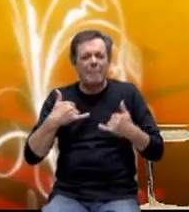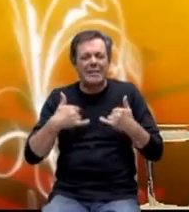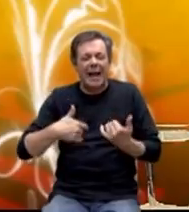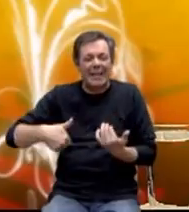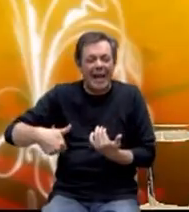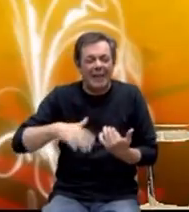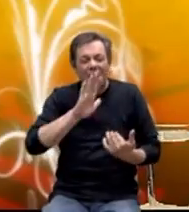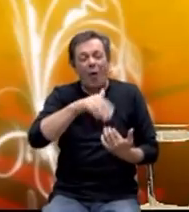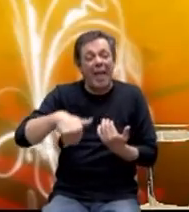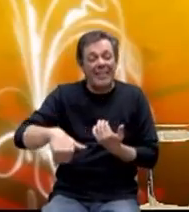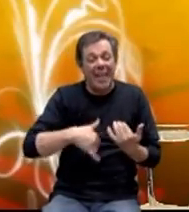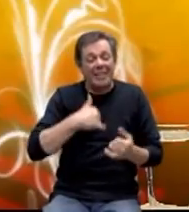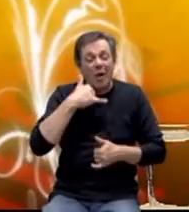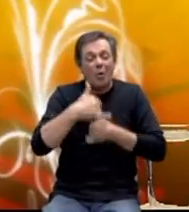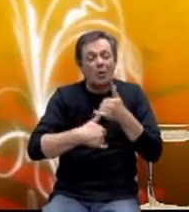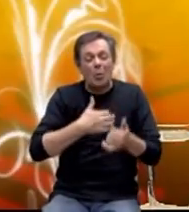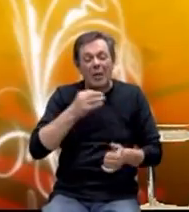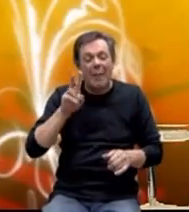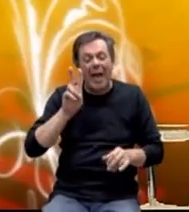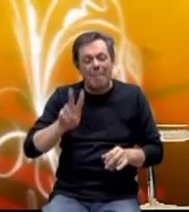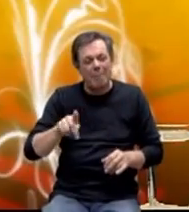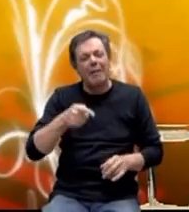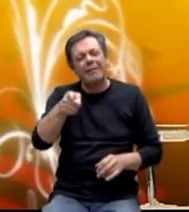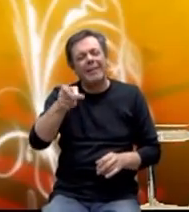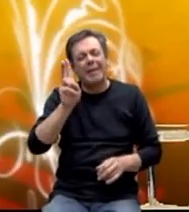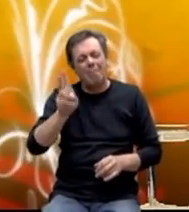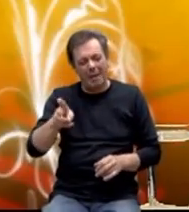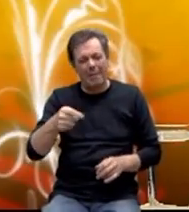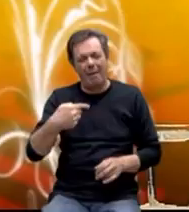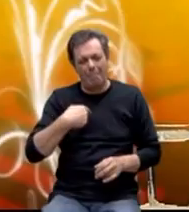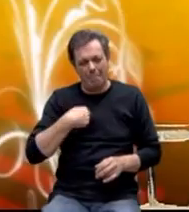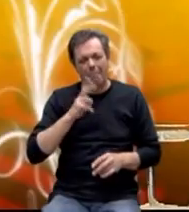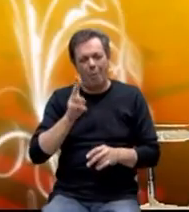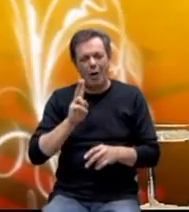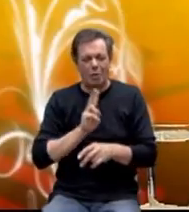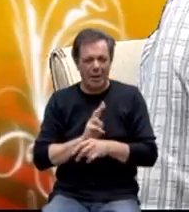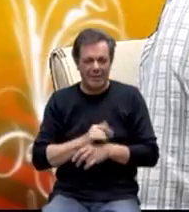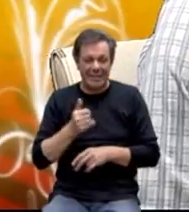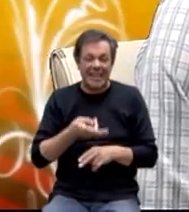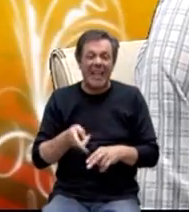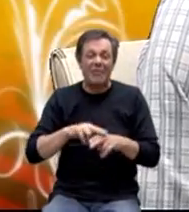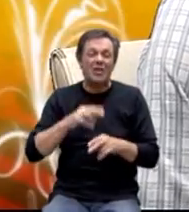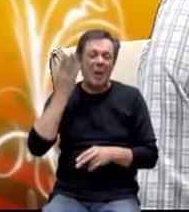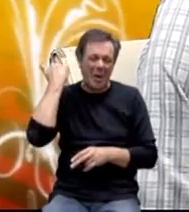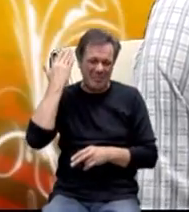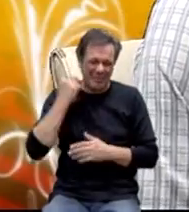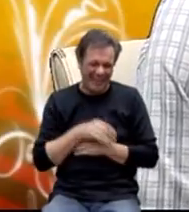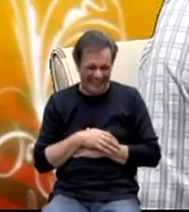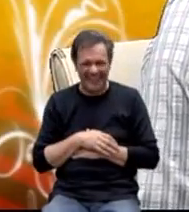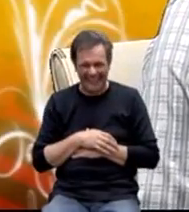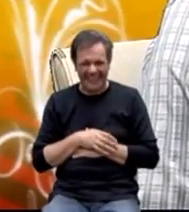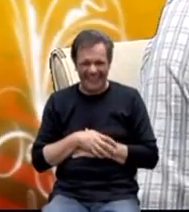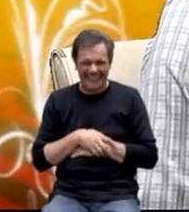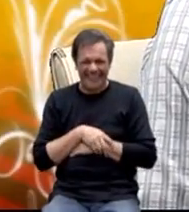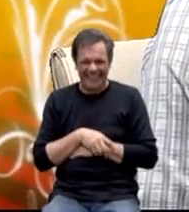dijete tvoje, godinu dana imam, moraš me paziti. Sad više nego prije. Jel da? Sad više